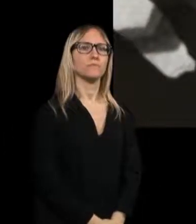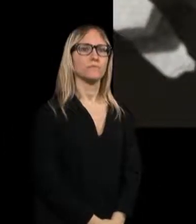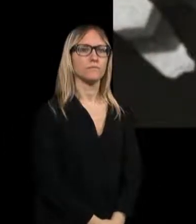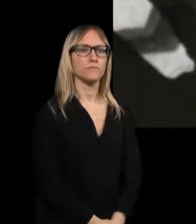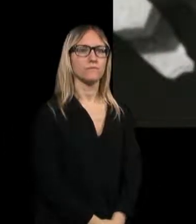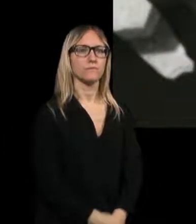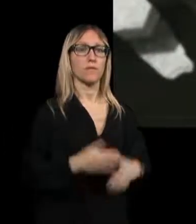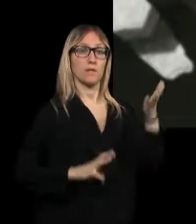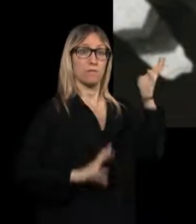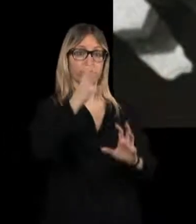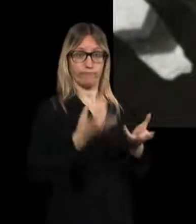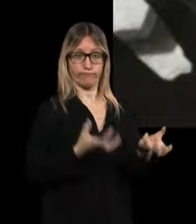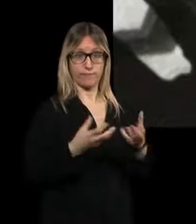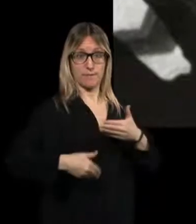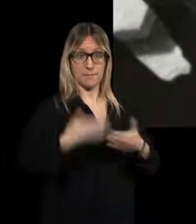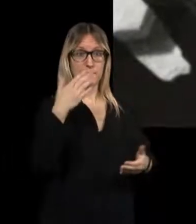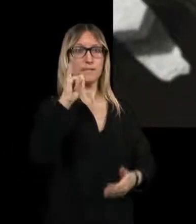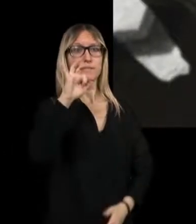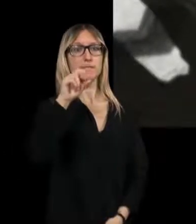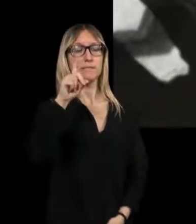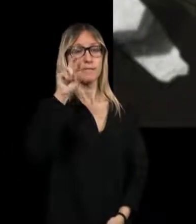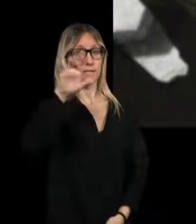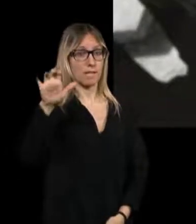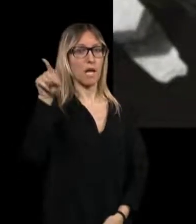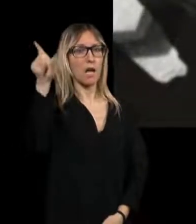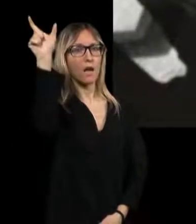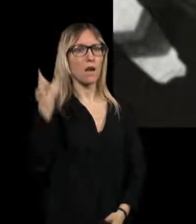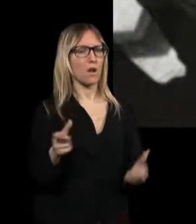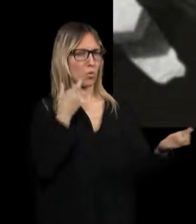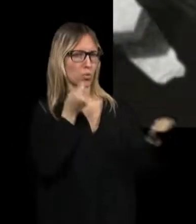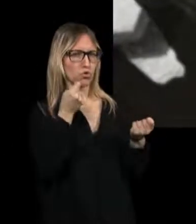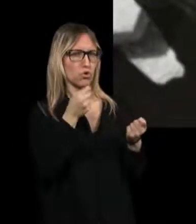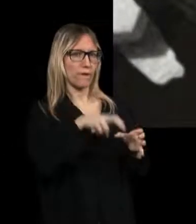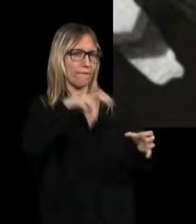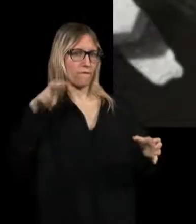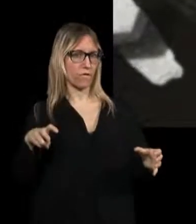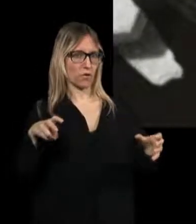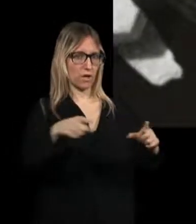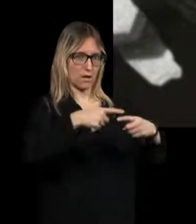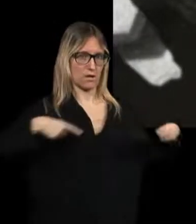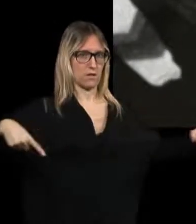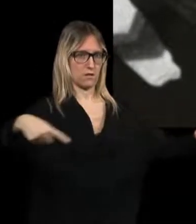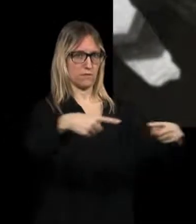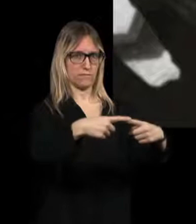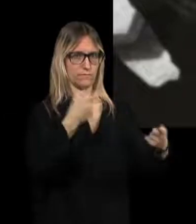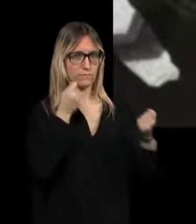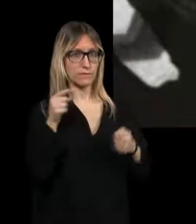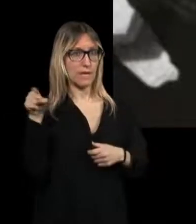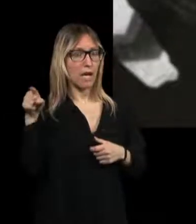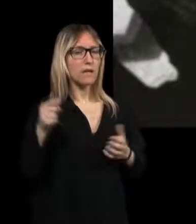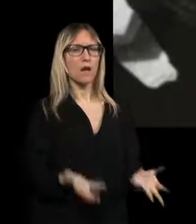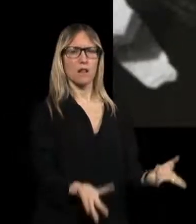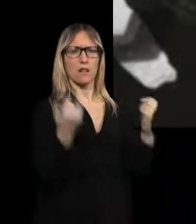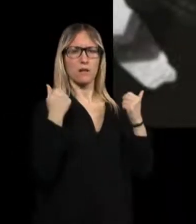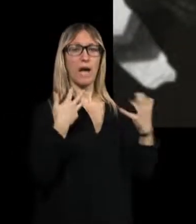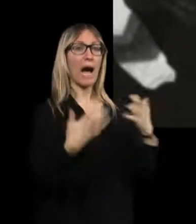Des de l'inici de la cuita, l'Isidre de Caldiví ho controla tot des de l'exterior de la volta que ens cobreix. Ell domina